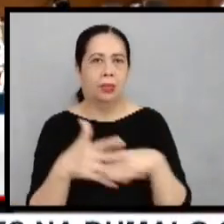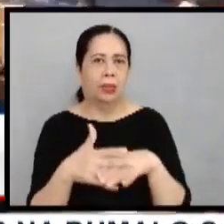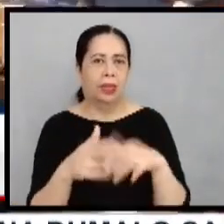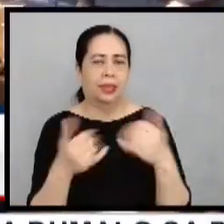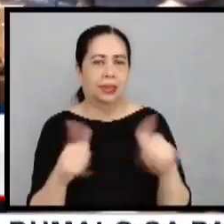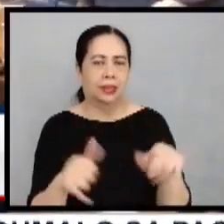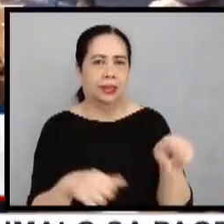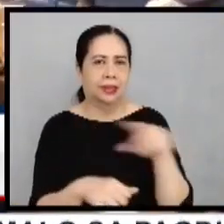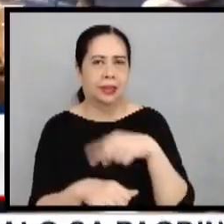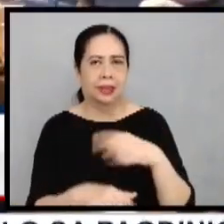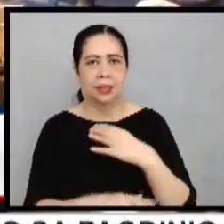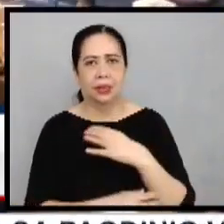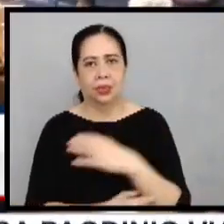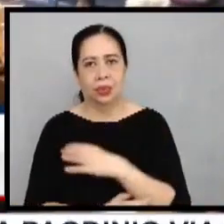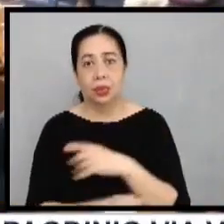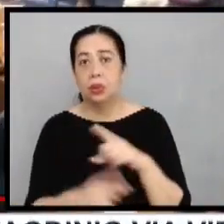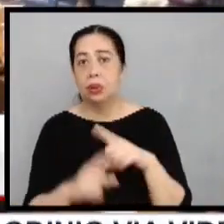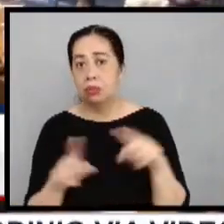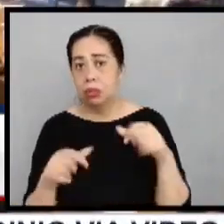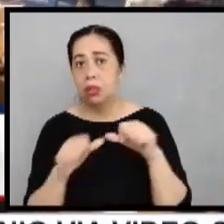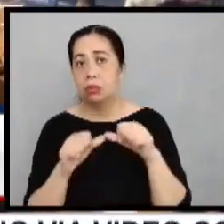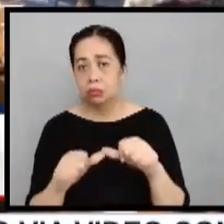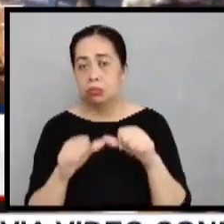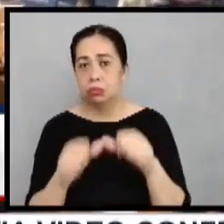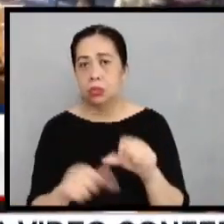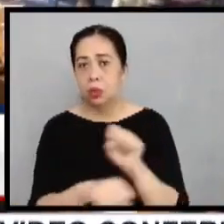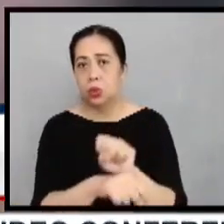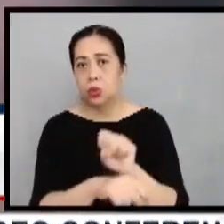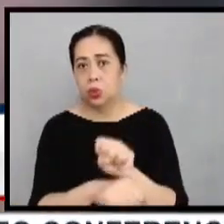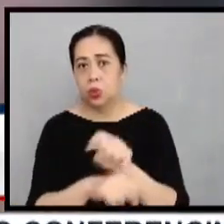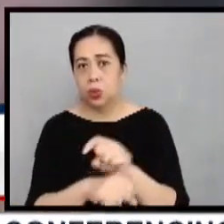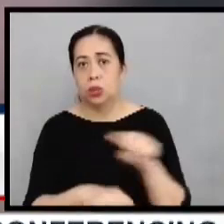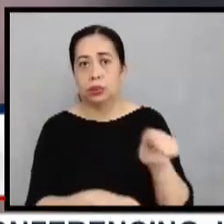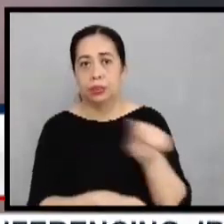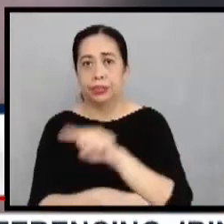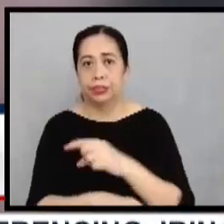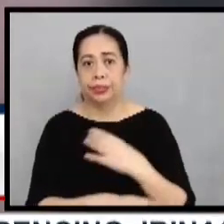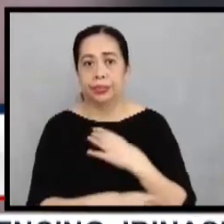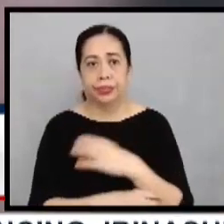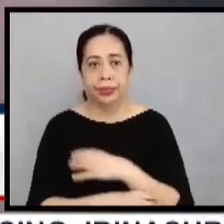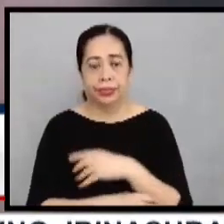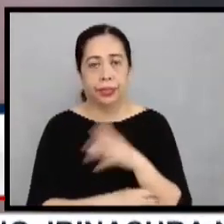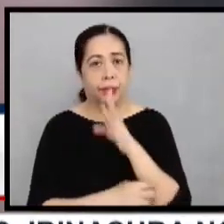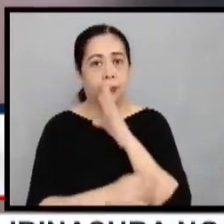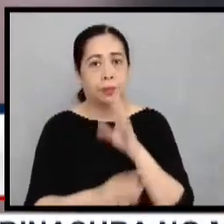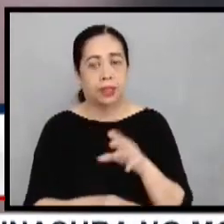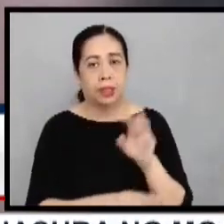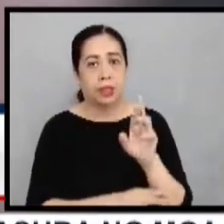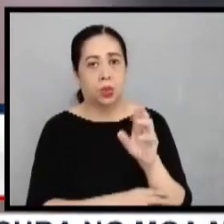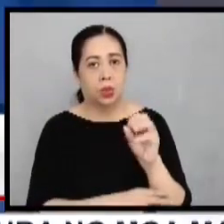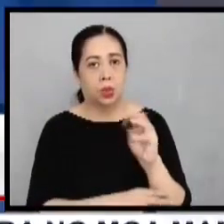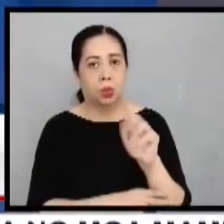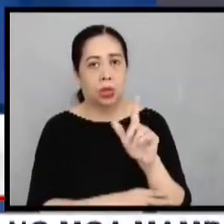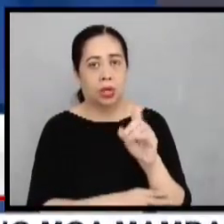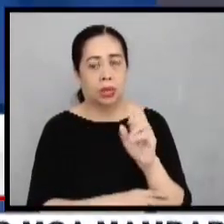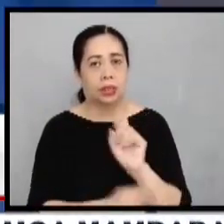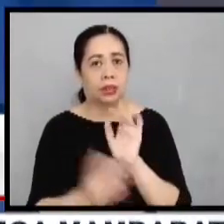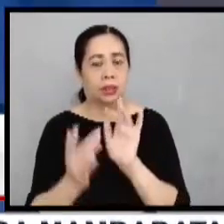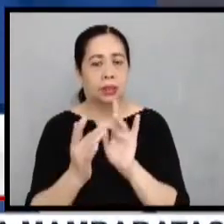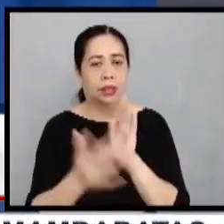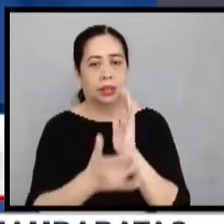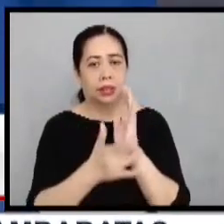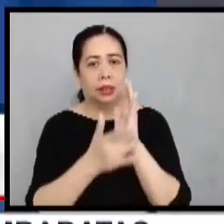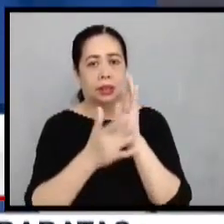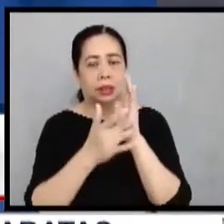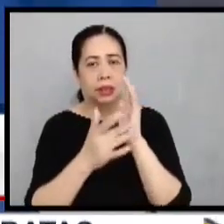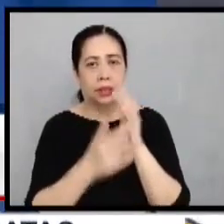kapulungan ng Kongreso pero tuloy-tuloy ang trabaho ng mga kongresista. Si Speaker Romualdez dumalo sa Digital Public Infrastructure